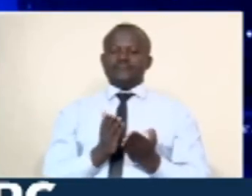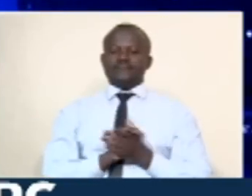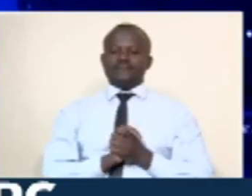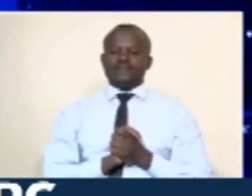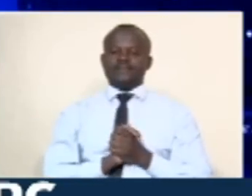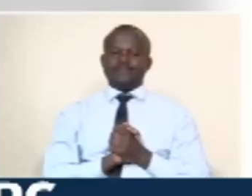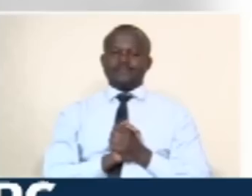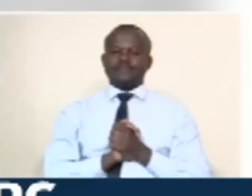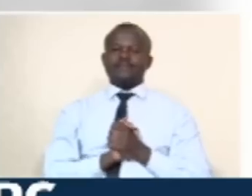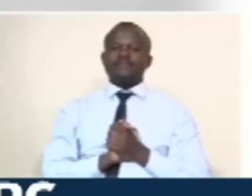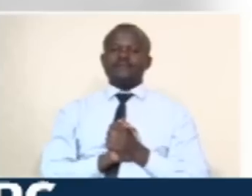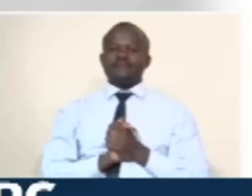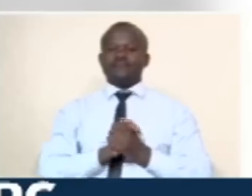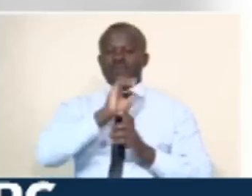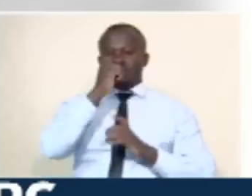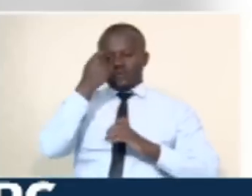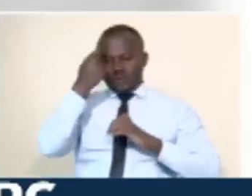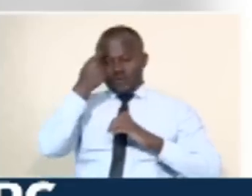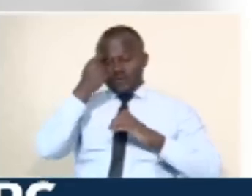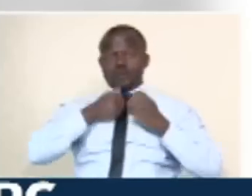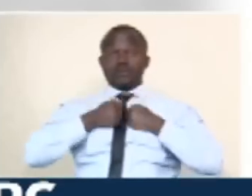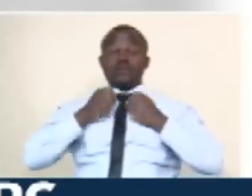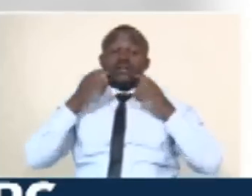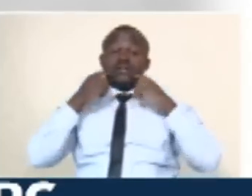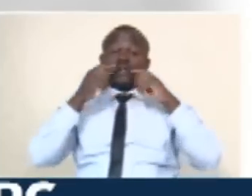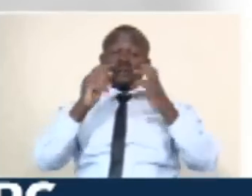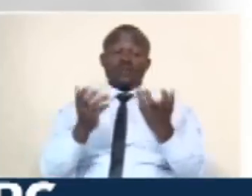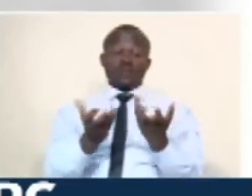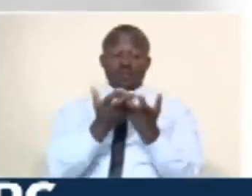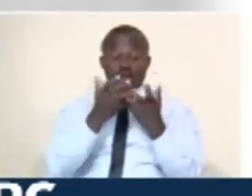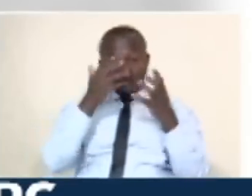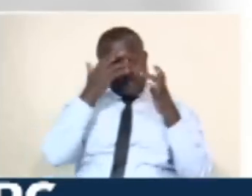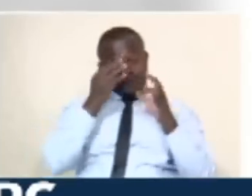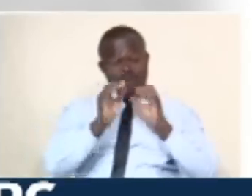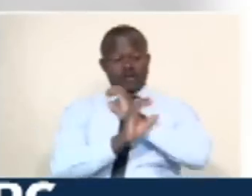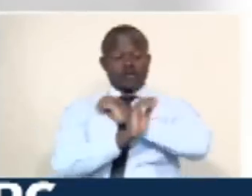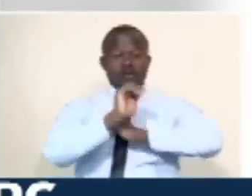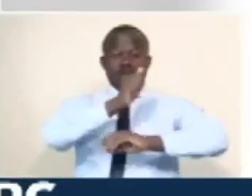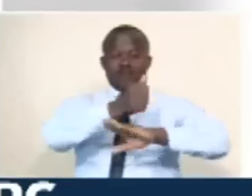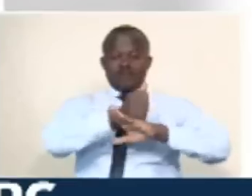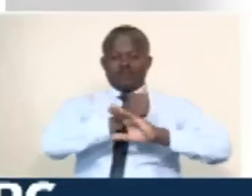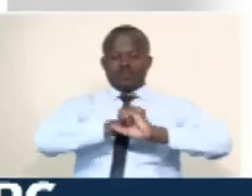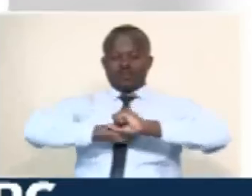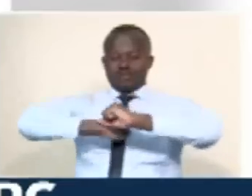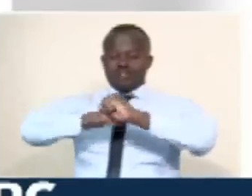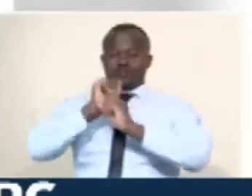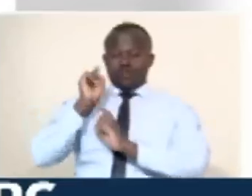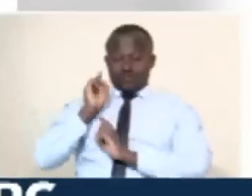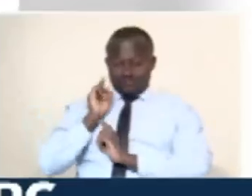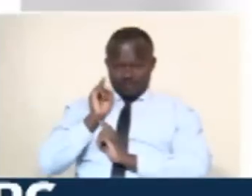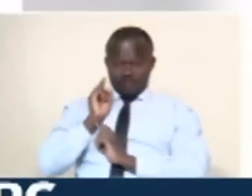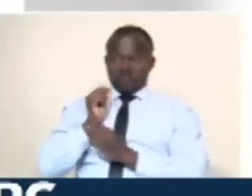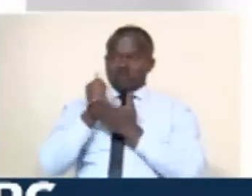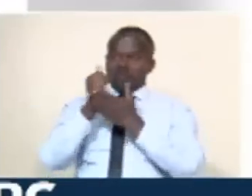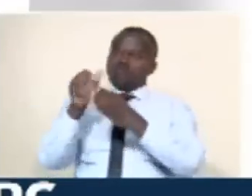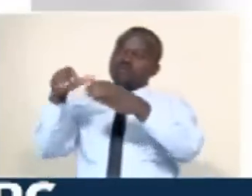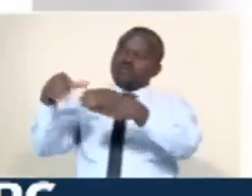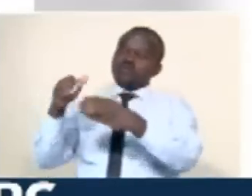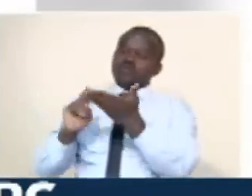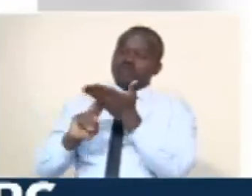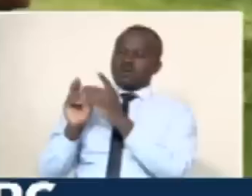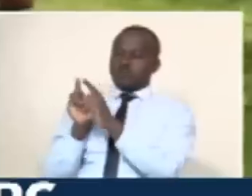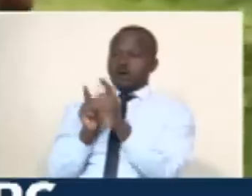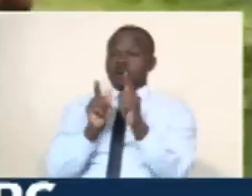Kagabo. Guverinoma y'u Rwanda iravuga ko ari ikosa rikomeye guhuza ingamba iki gihugu cyashyizeho mu kurinda ubusugire bwacyo no gufasha umutwe runaka witwaje intwaro